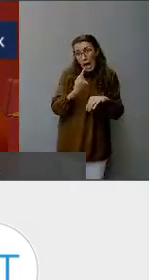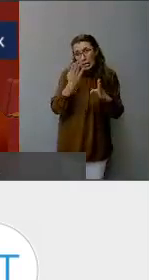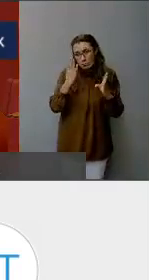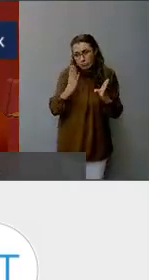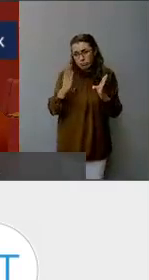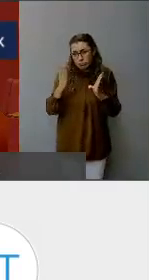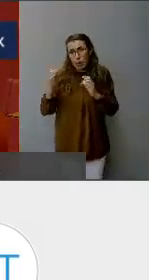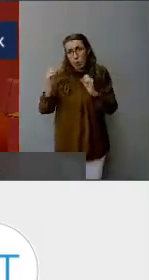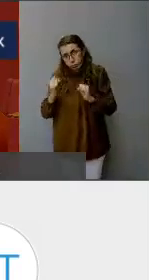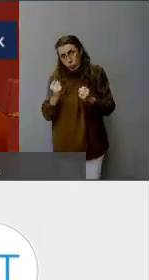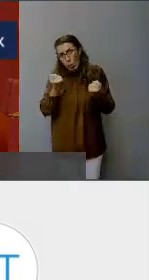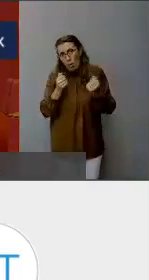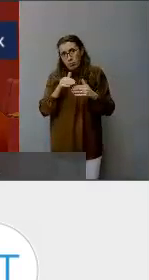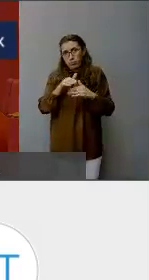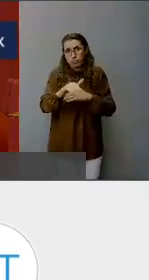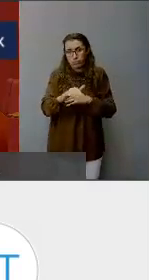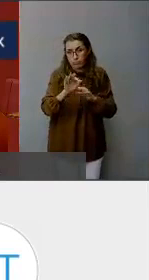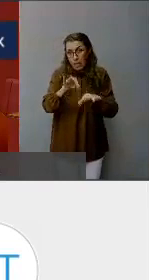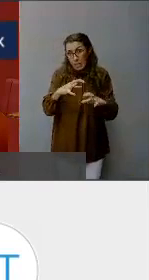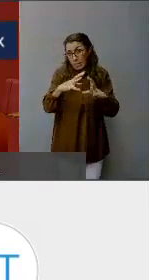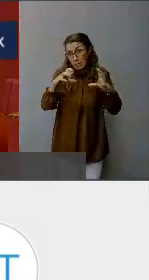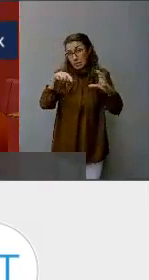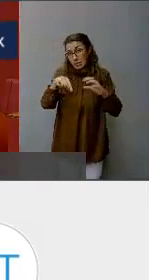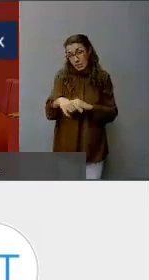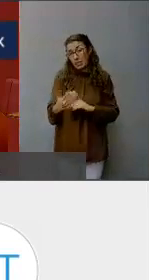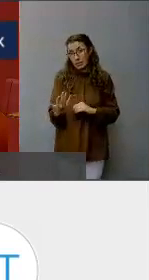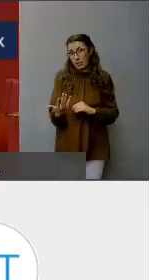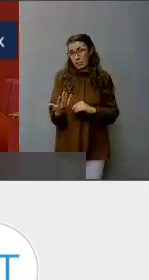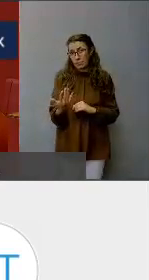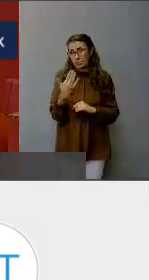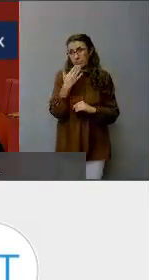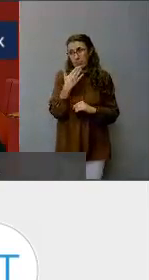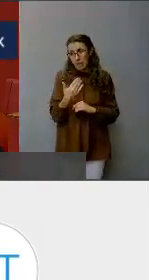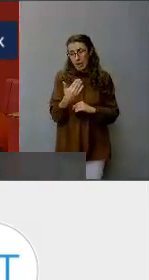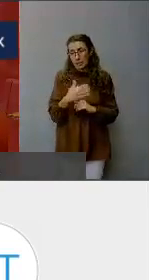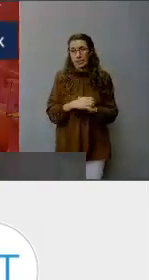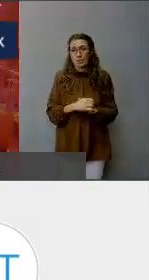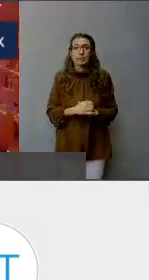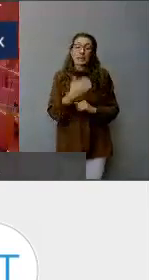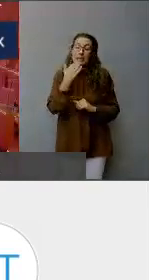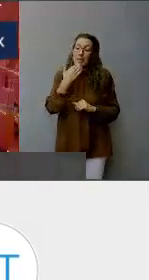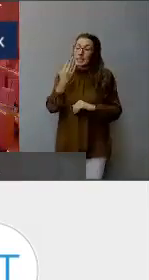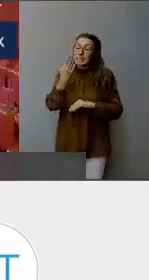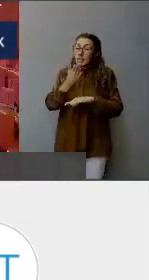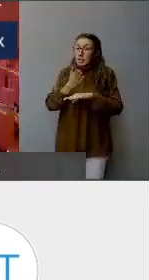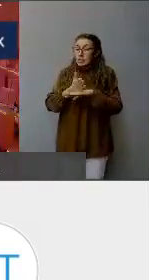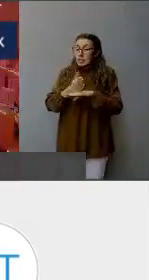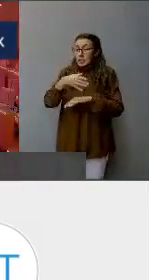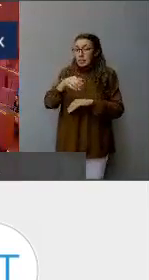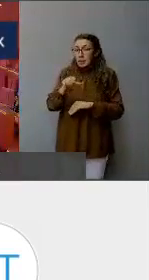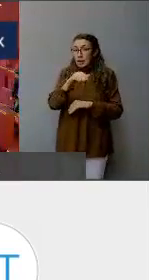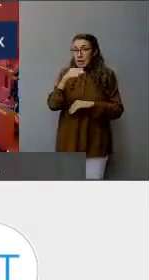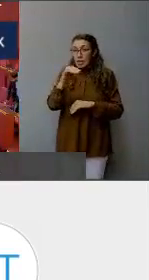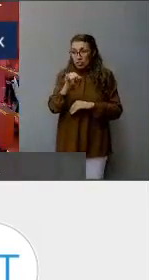di uscirne magari con la merce al seguito grazie le manche assessore campo